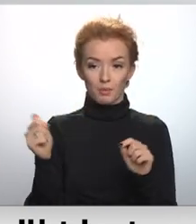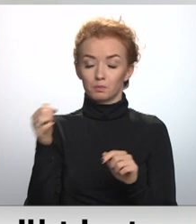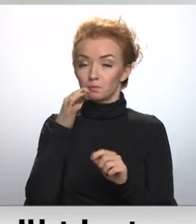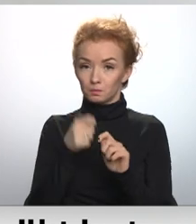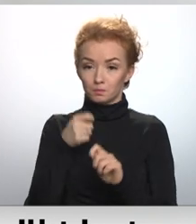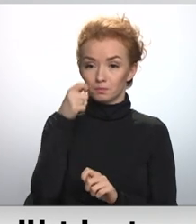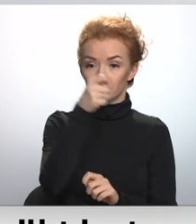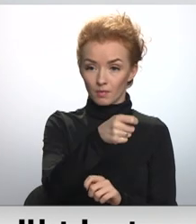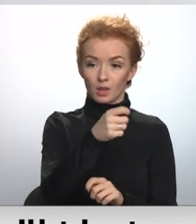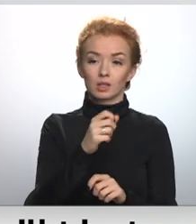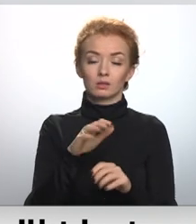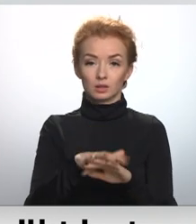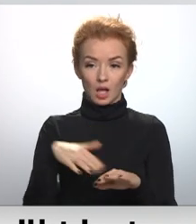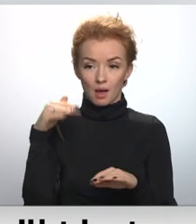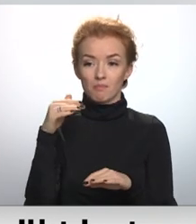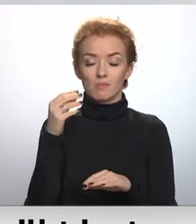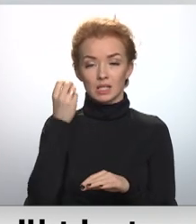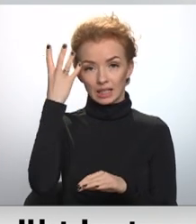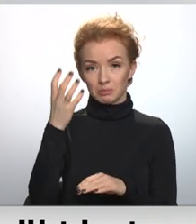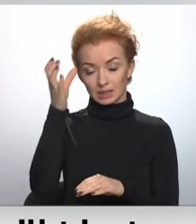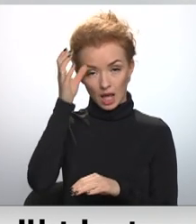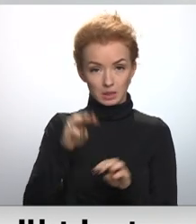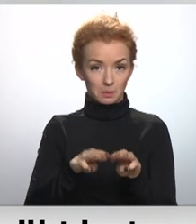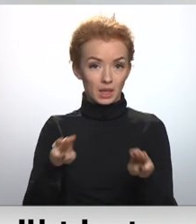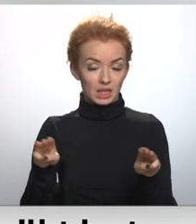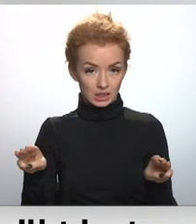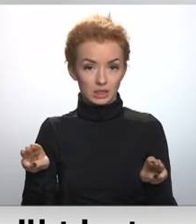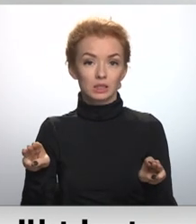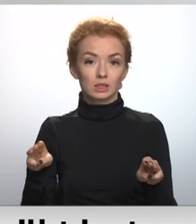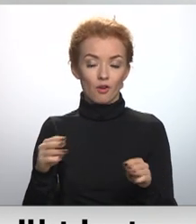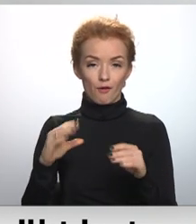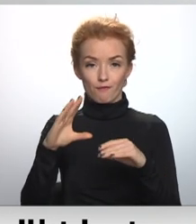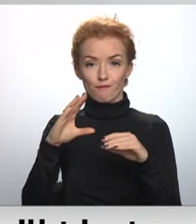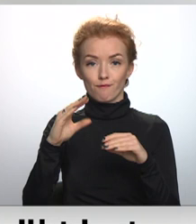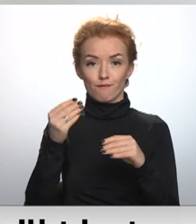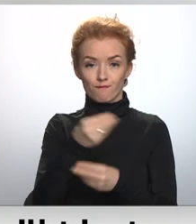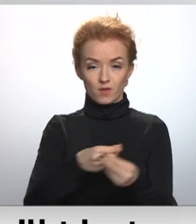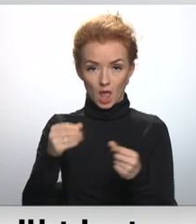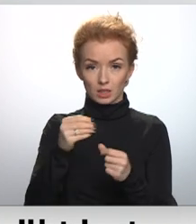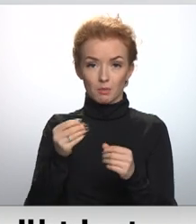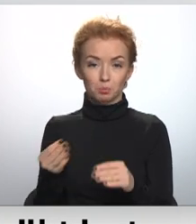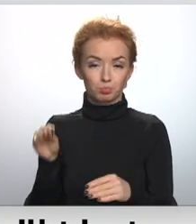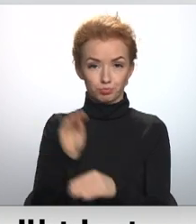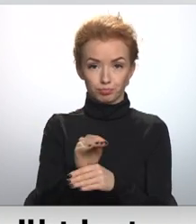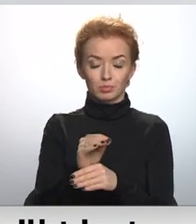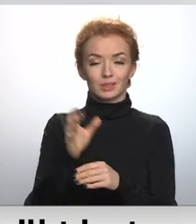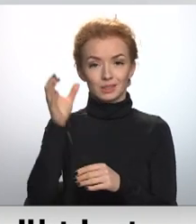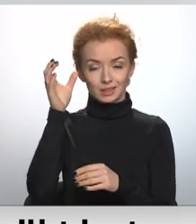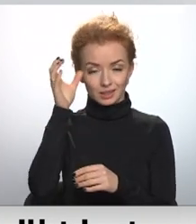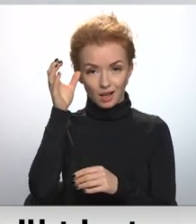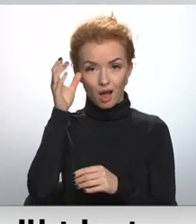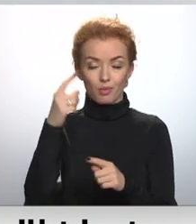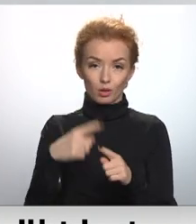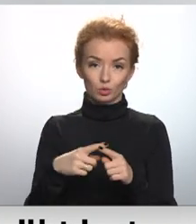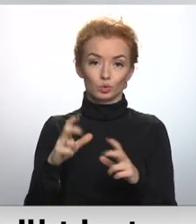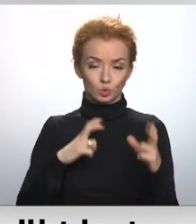ir Izglītības un zinātnes ministrijas iesniegtais finansējuma palielinājums zinātnes un studiju finansējuma